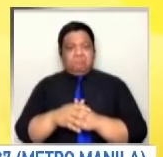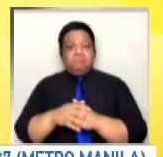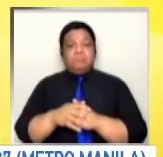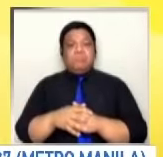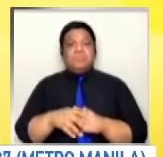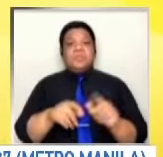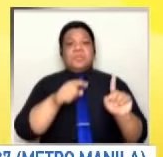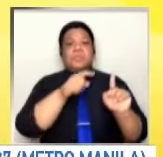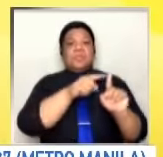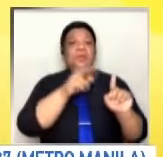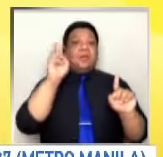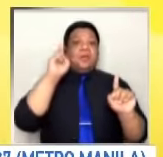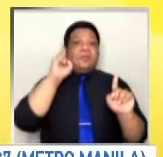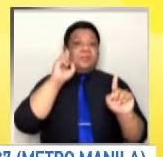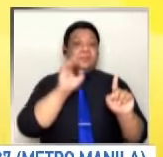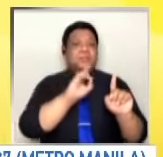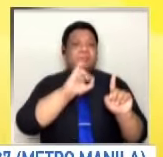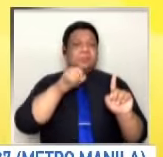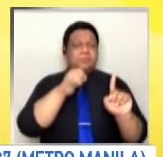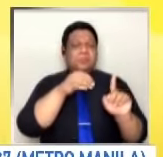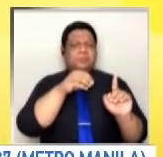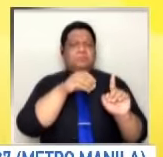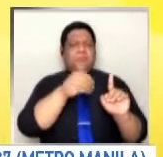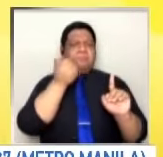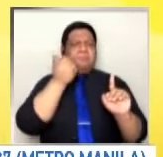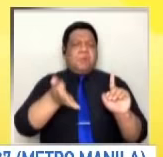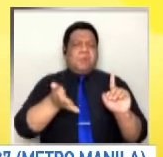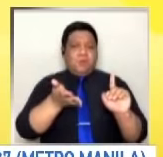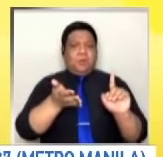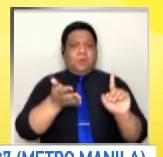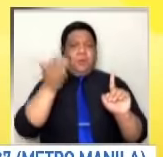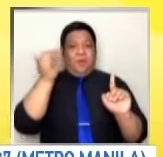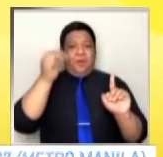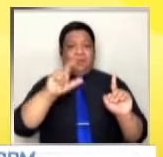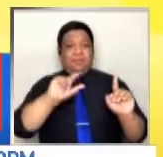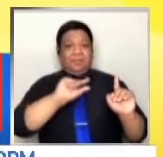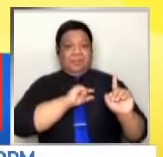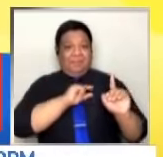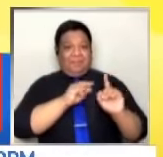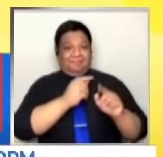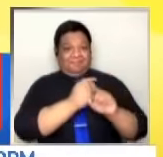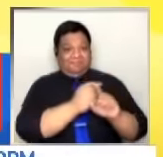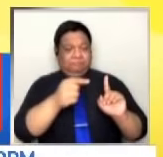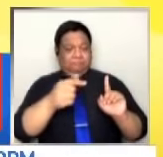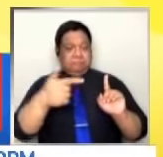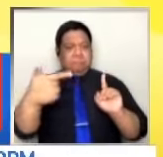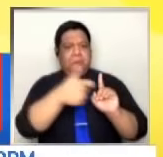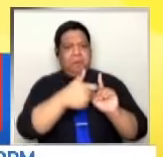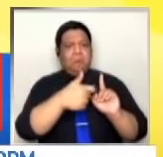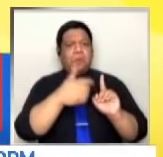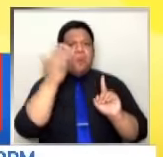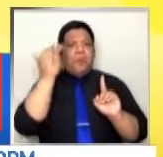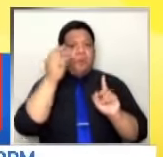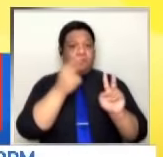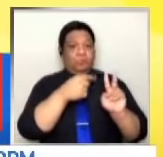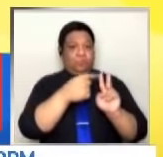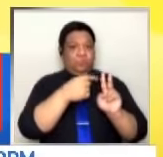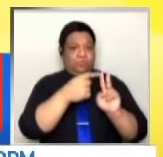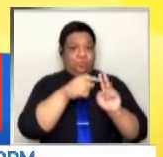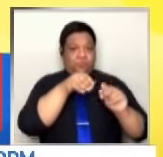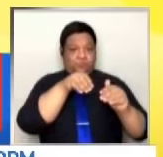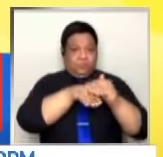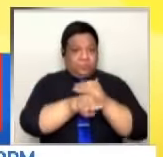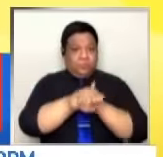DJ matapos barilin ang kanyang bodyguard sa Tagbilaran, Bohol. Ayon sa imbestigasyon, magkasama nag-check-in ang biktima na si Rezalino